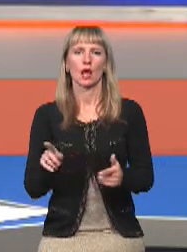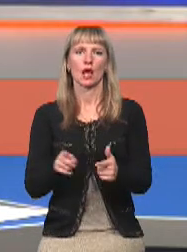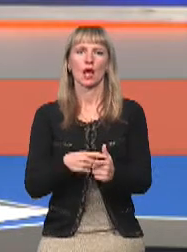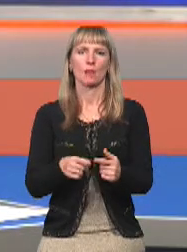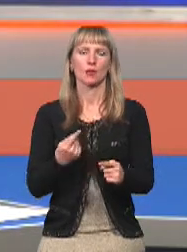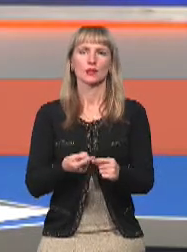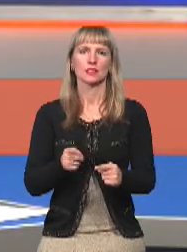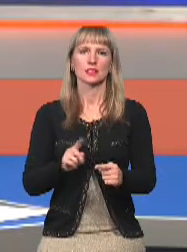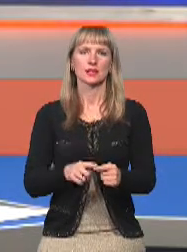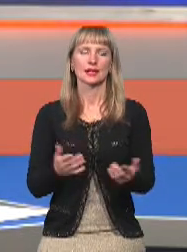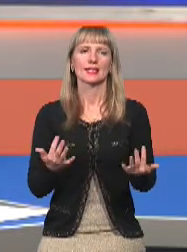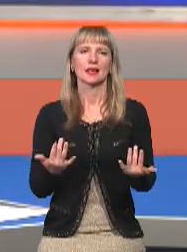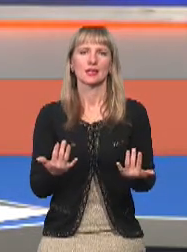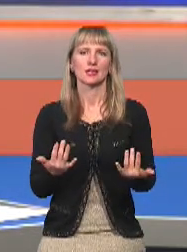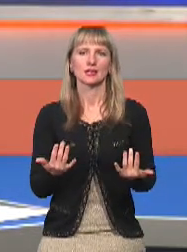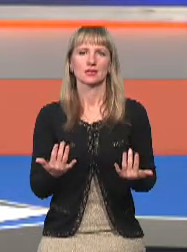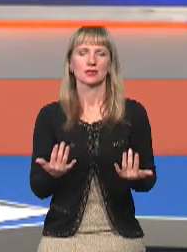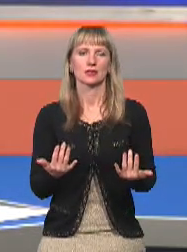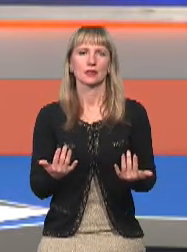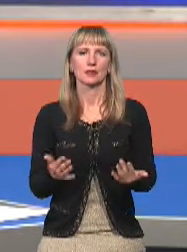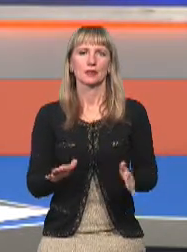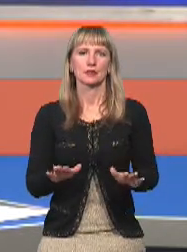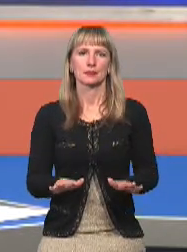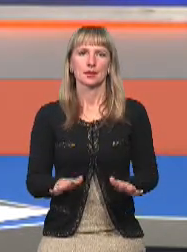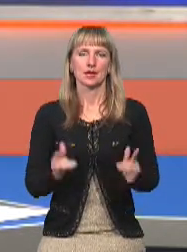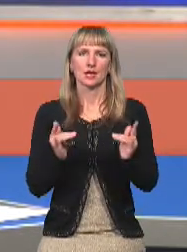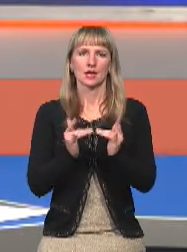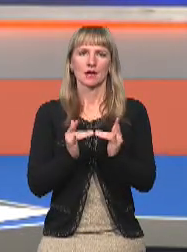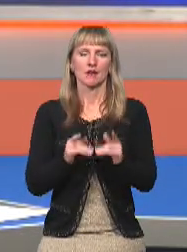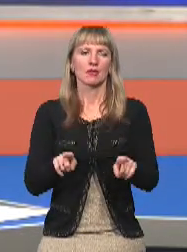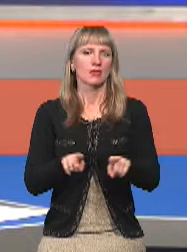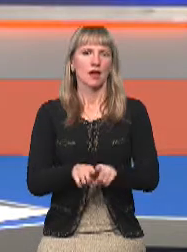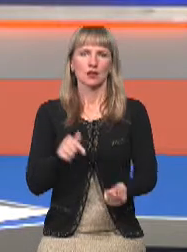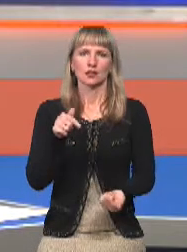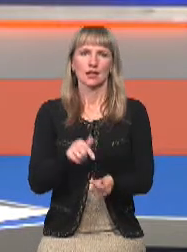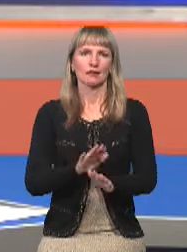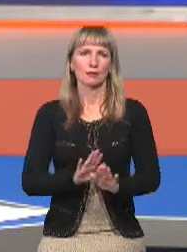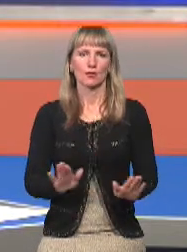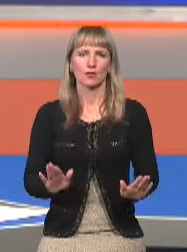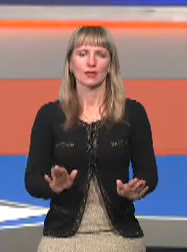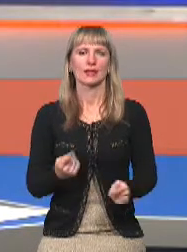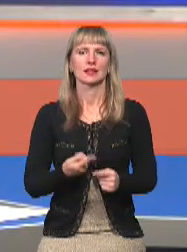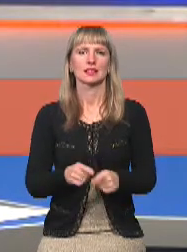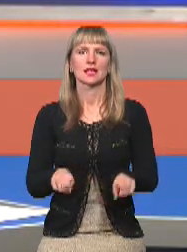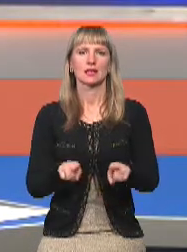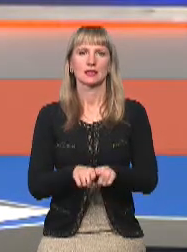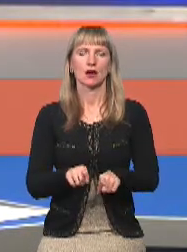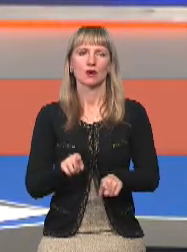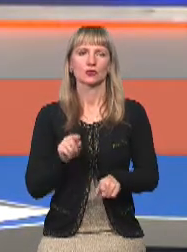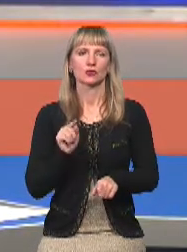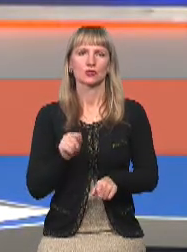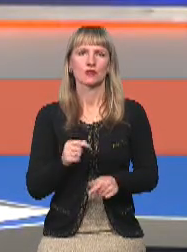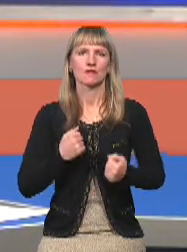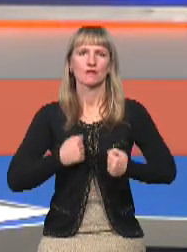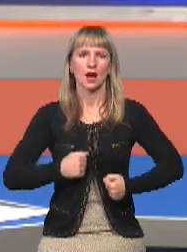це кількість місць ліжкових також не відповідає. Так? Це також і ті ж ванні